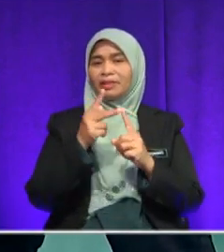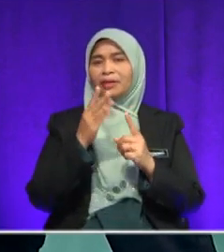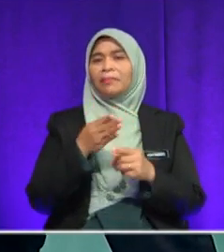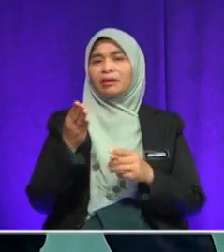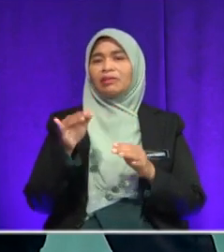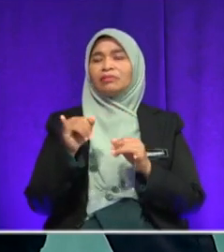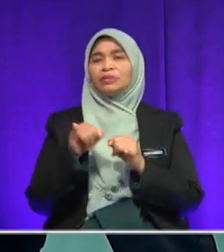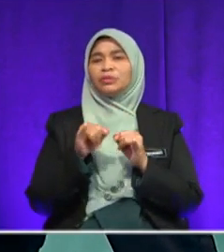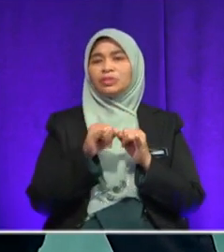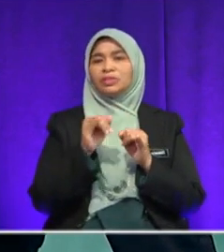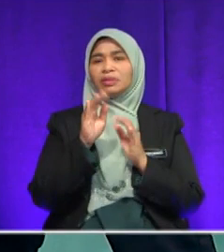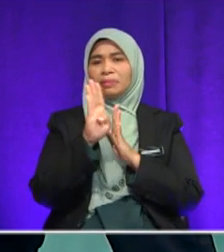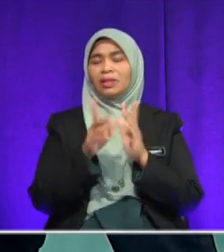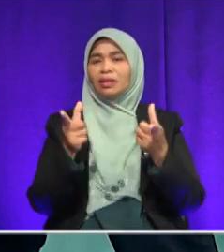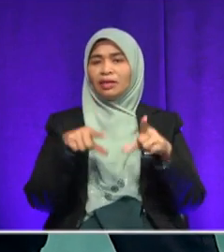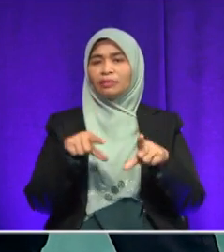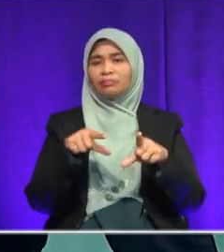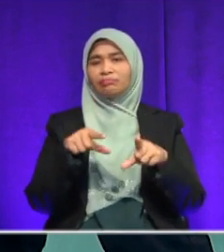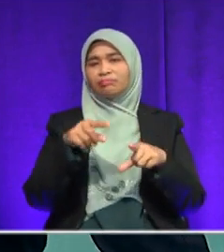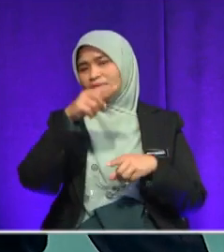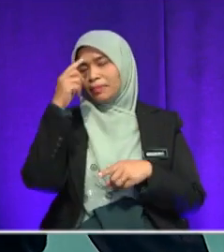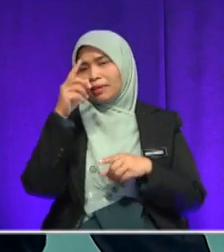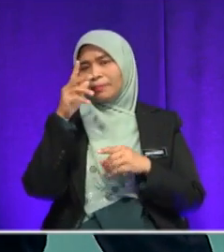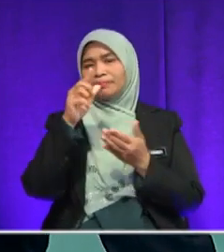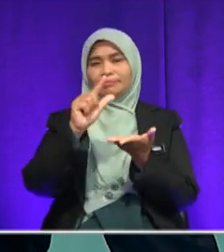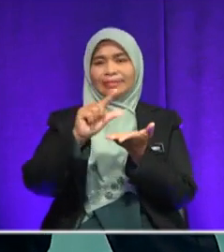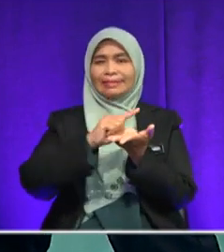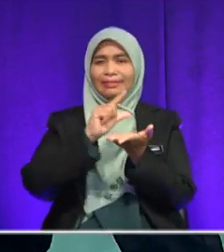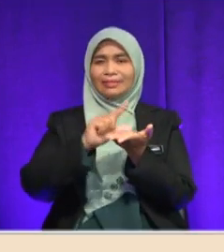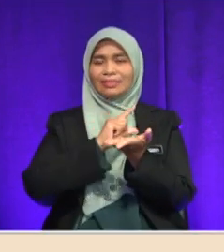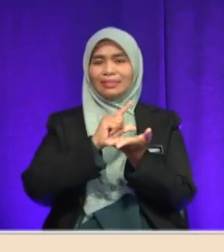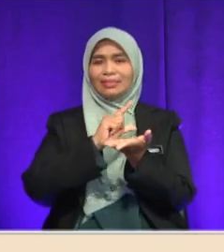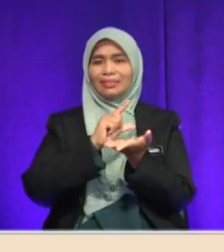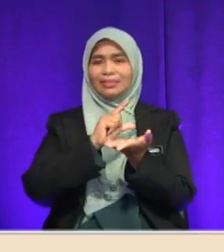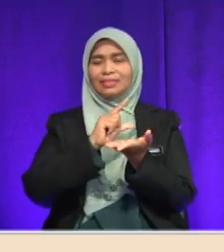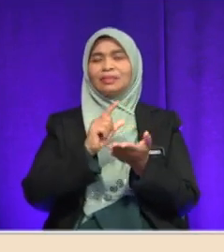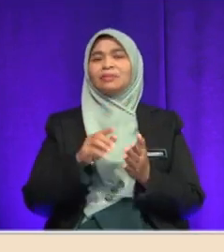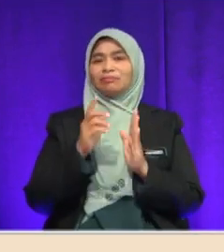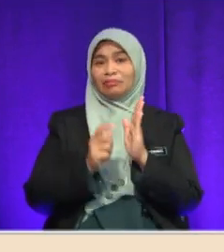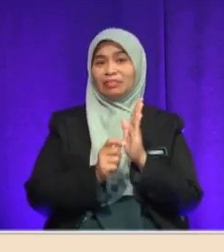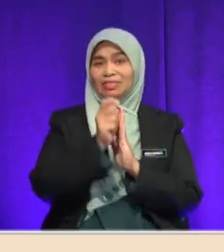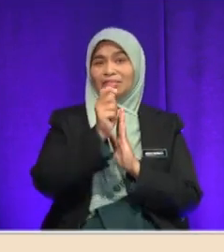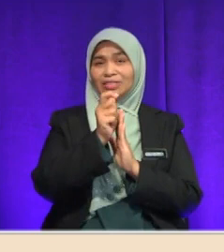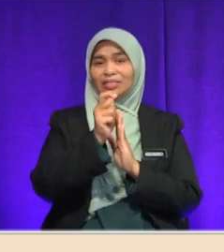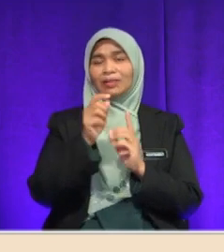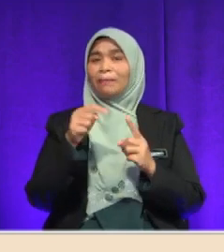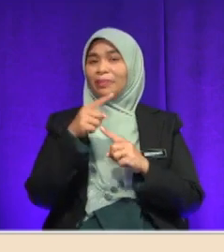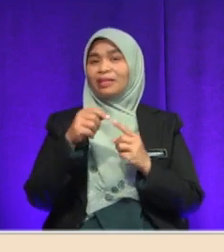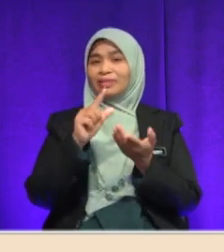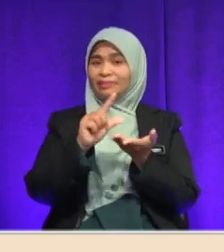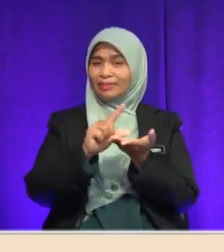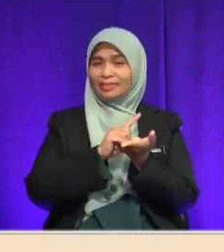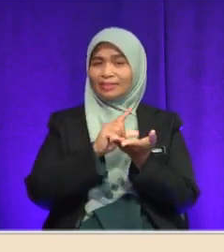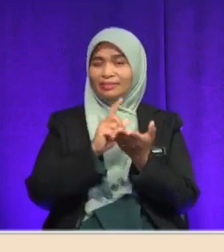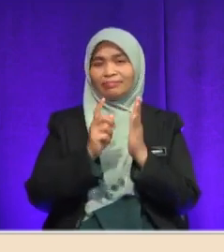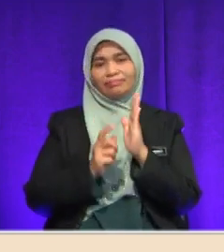berlaku disebabkan oleh pendapatan. So kita lihat gambar ni, gaji semakin meningkat. So bila gaji ataupun